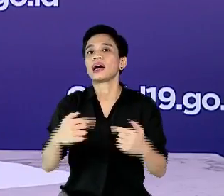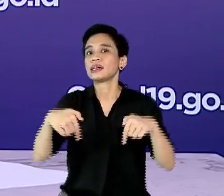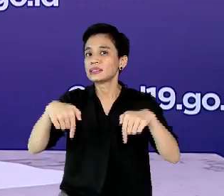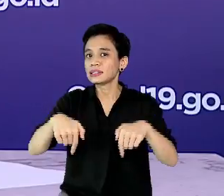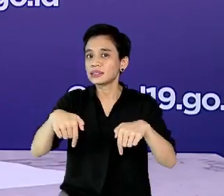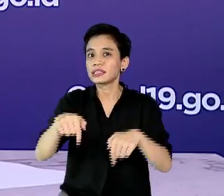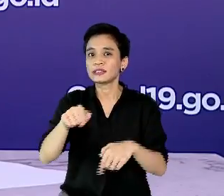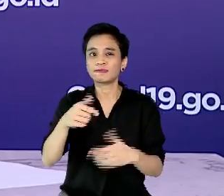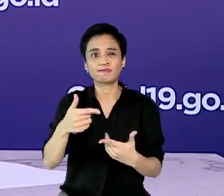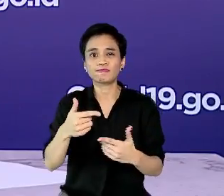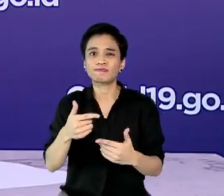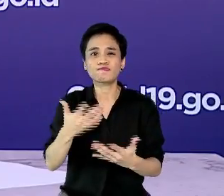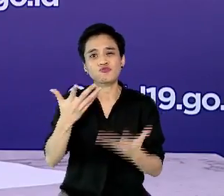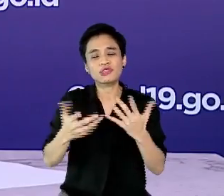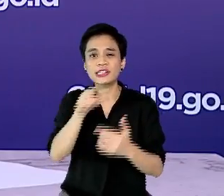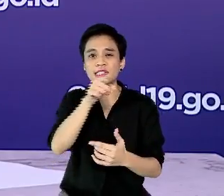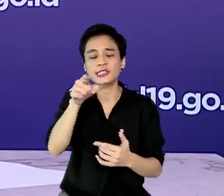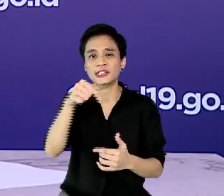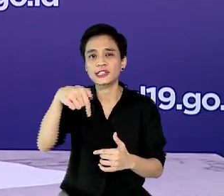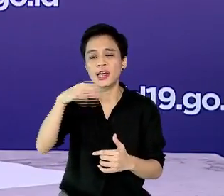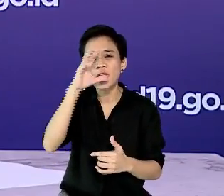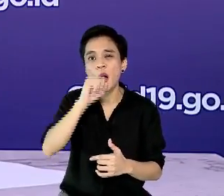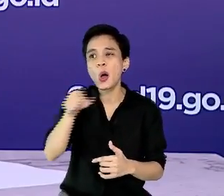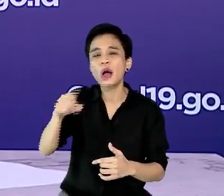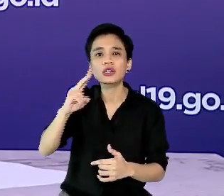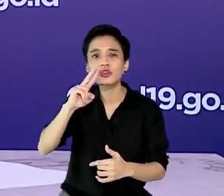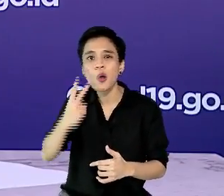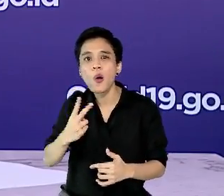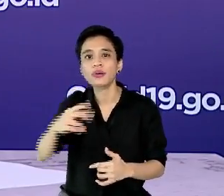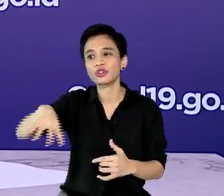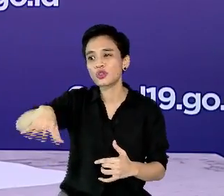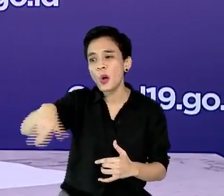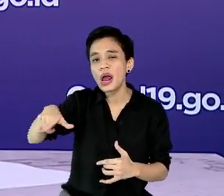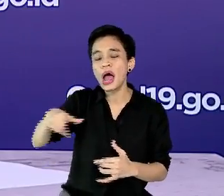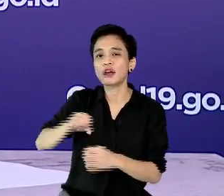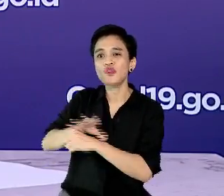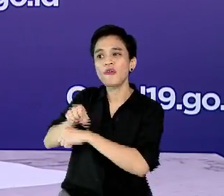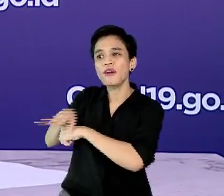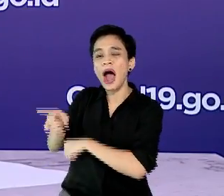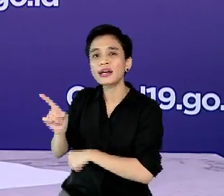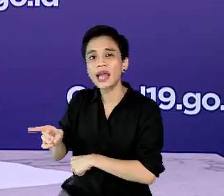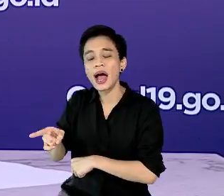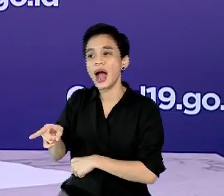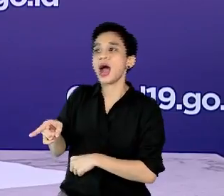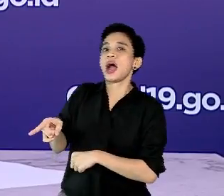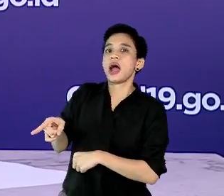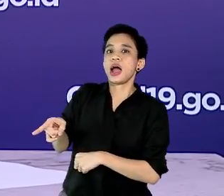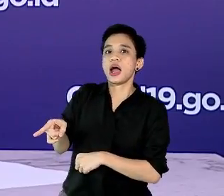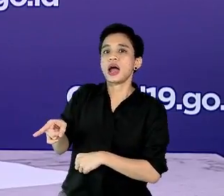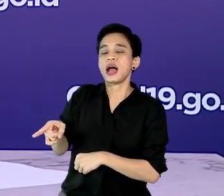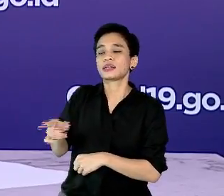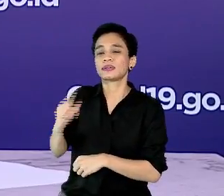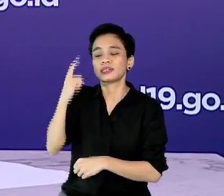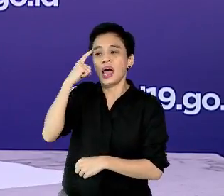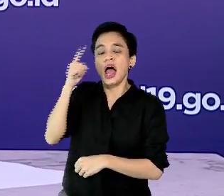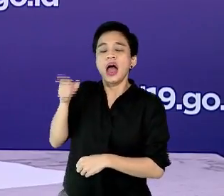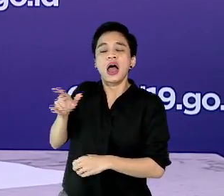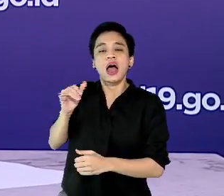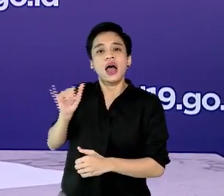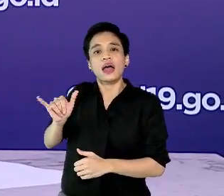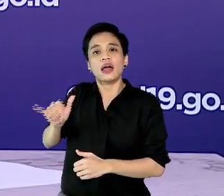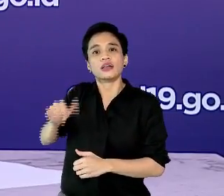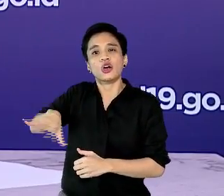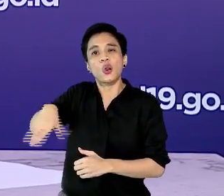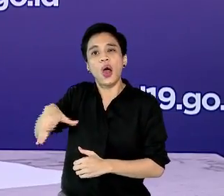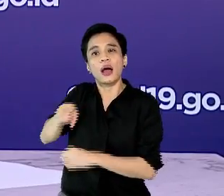mulai kembali terbiasa mendengar saudara dan kerabat kita yang terkena COVID-19. Keadaan ini dapat dijadikan pengingat untuk